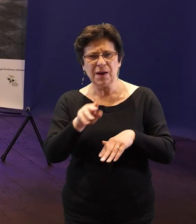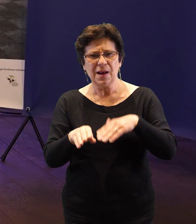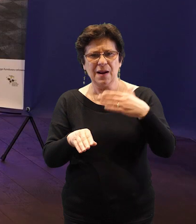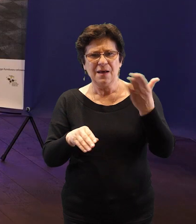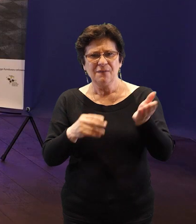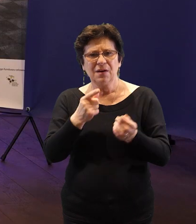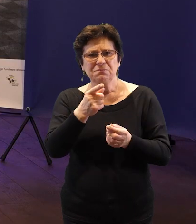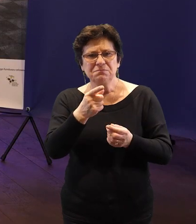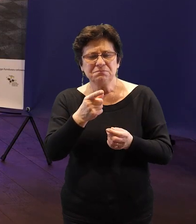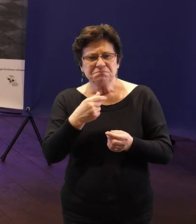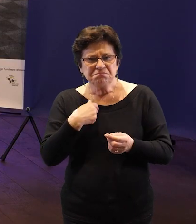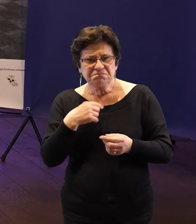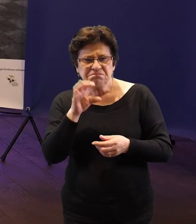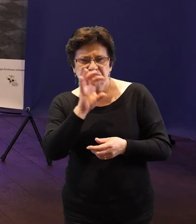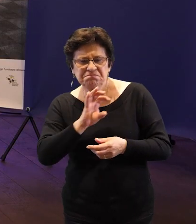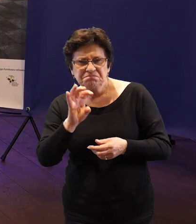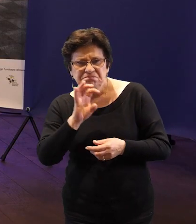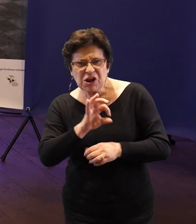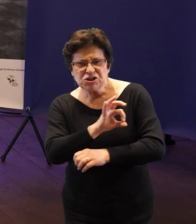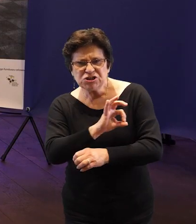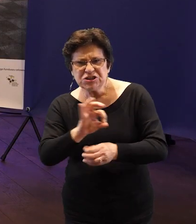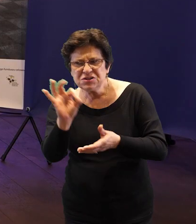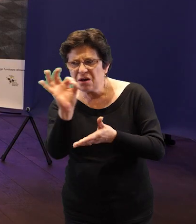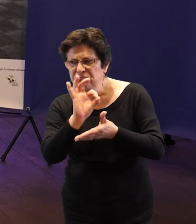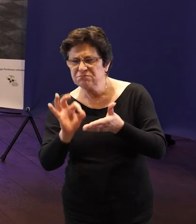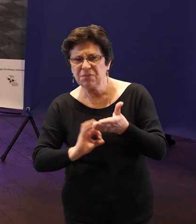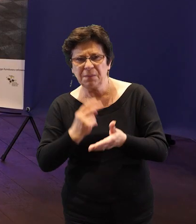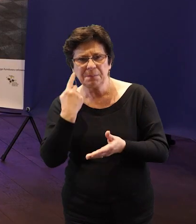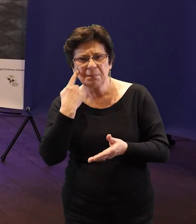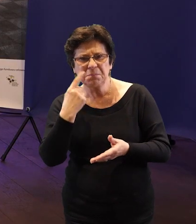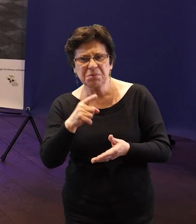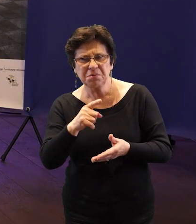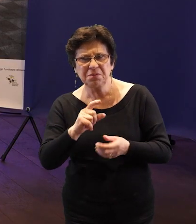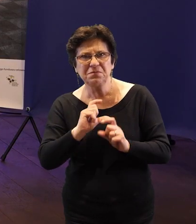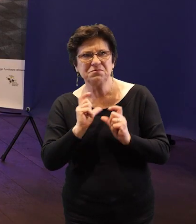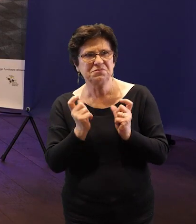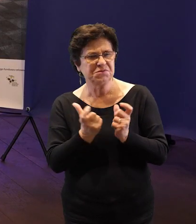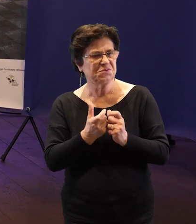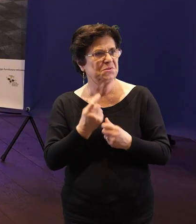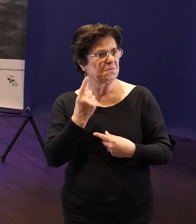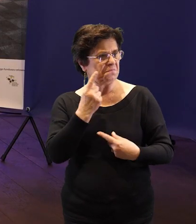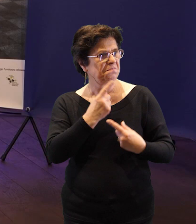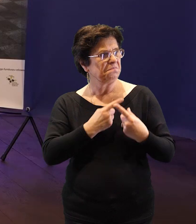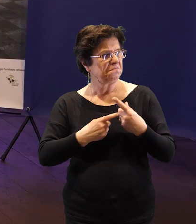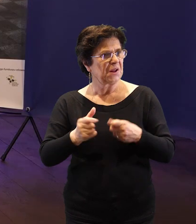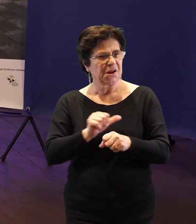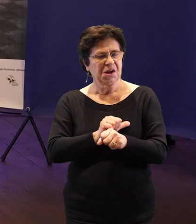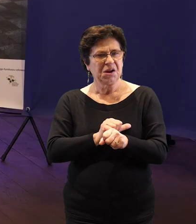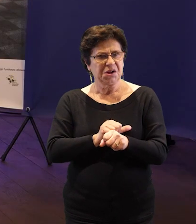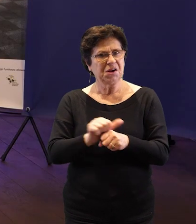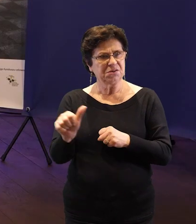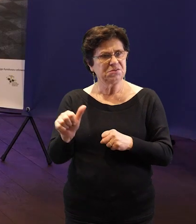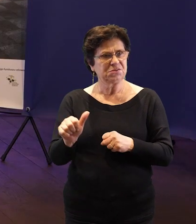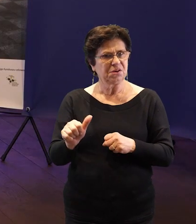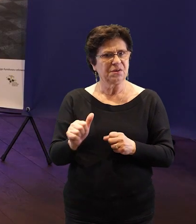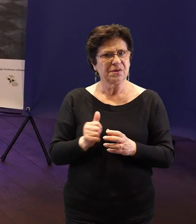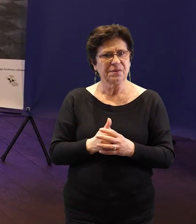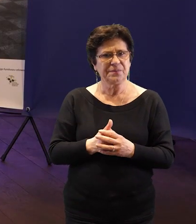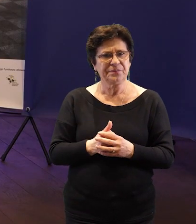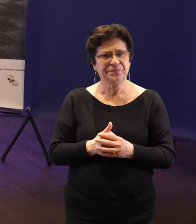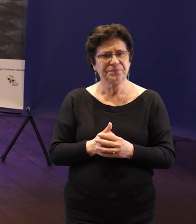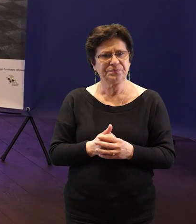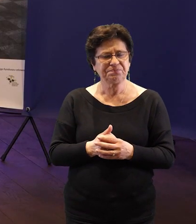takie relacje, oglądałem te szkice, to wszystko mi się wydawało, że jest